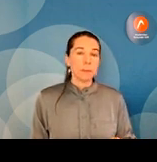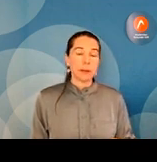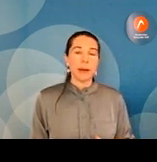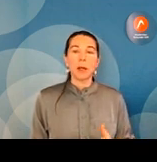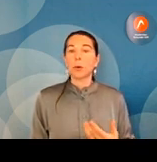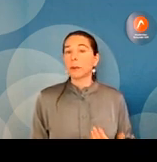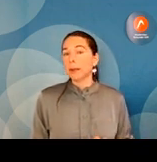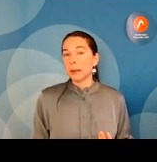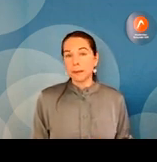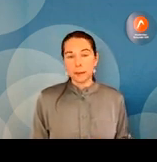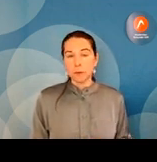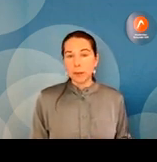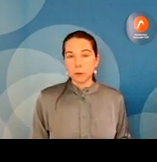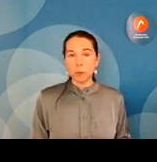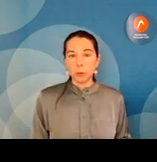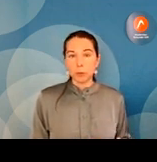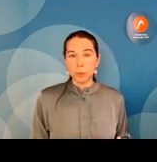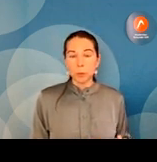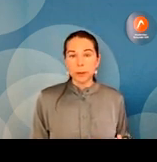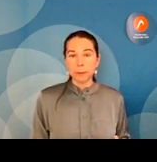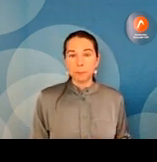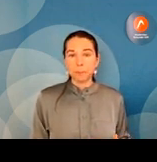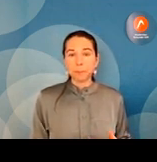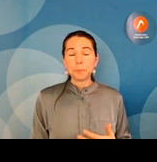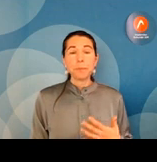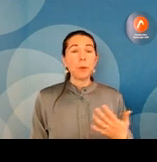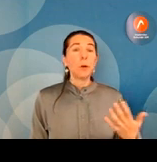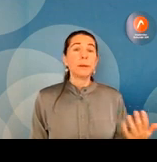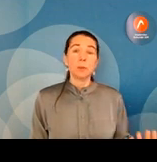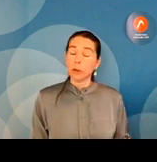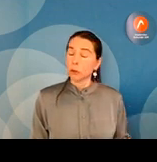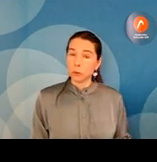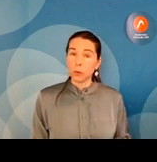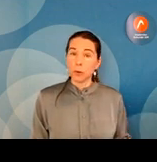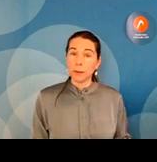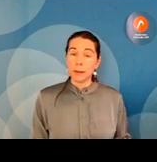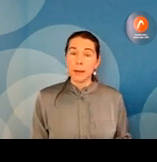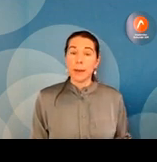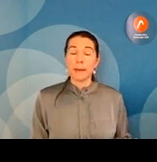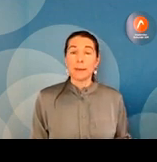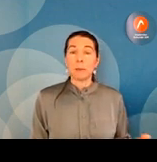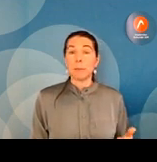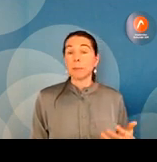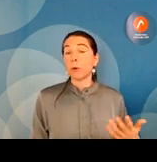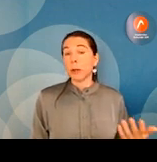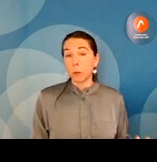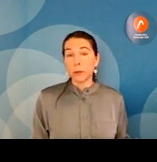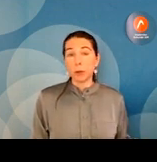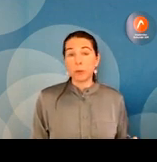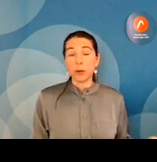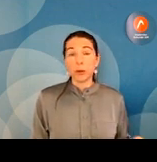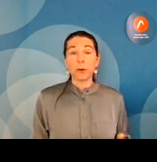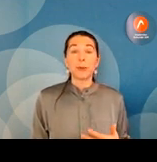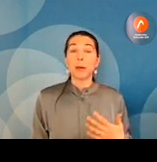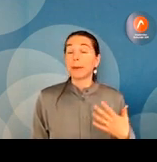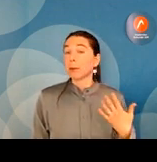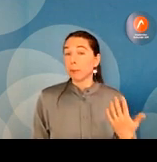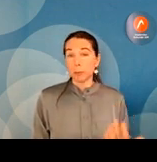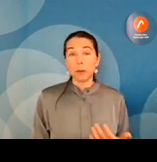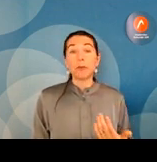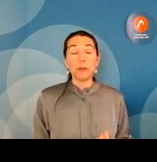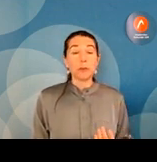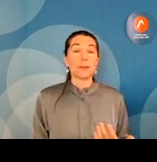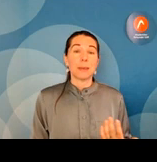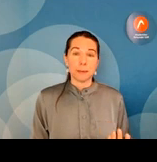blir sämre där. Och att det är ett jätteviktigt fokusområde. Och att det såklart också hänger samman med att många låginkomsttagare också